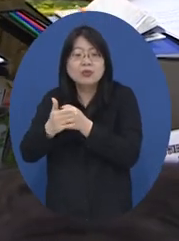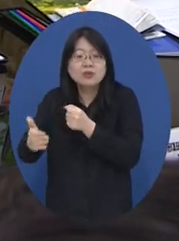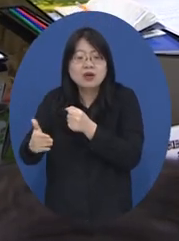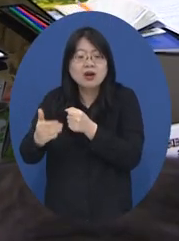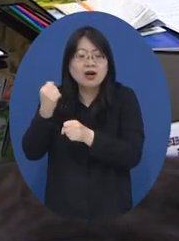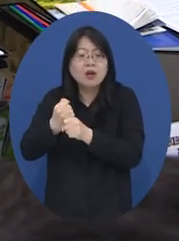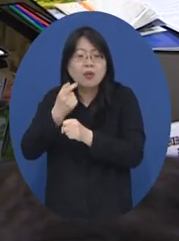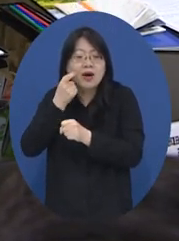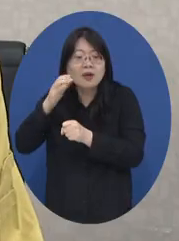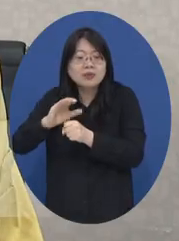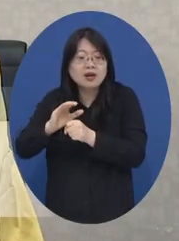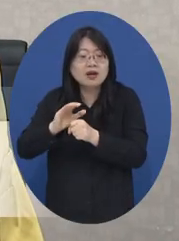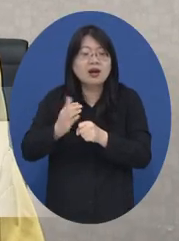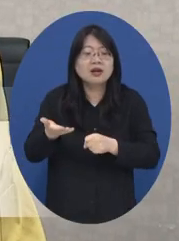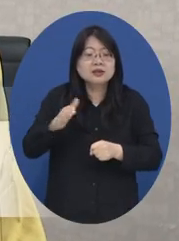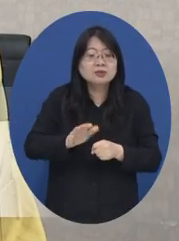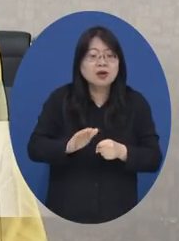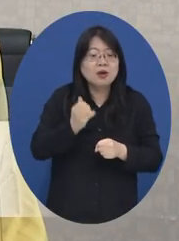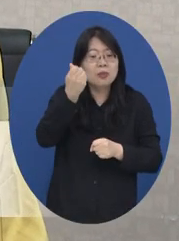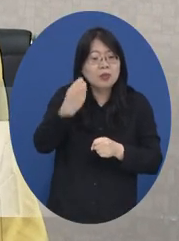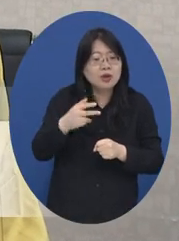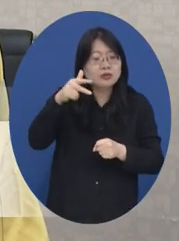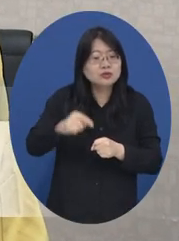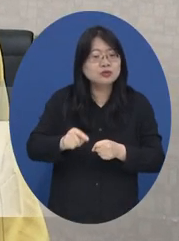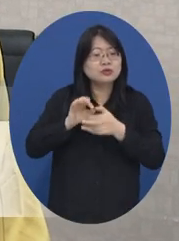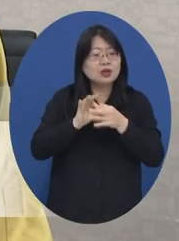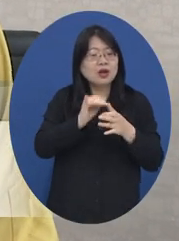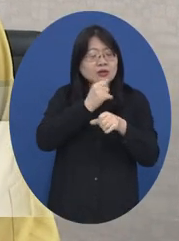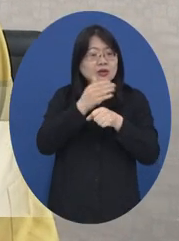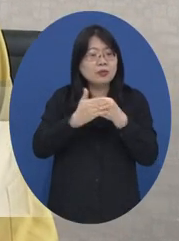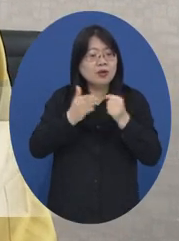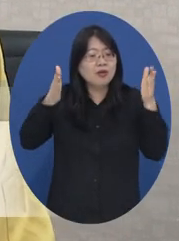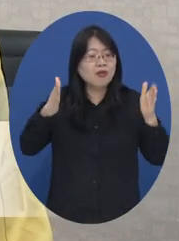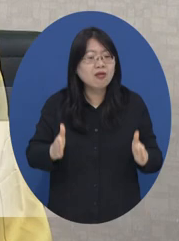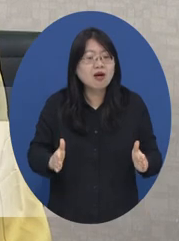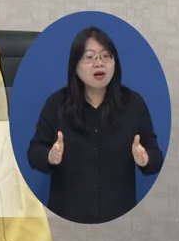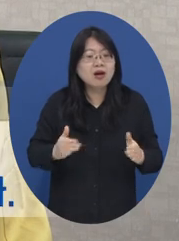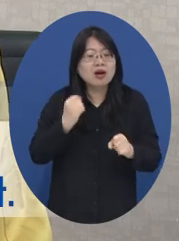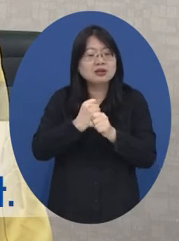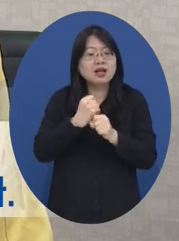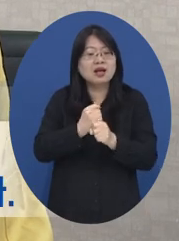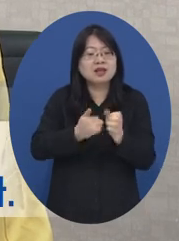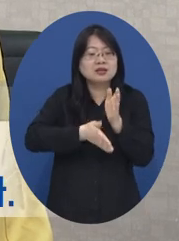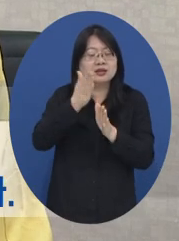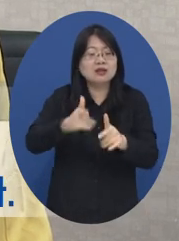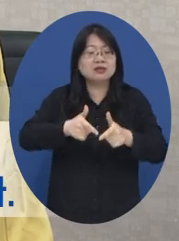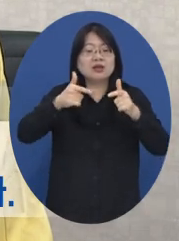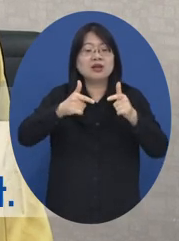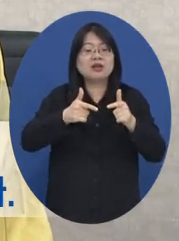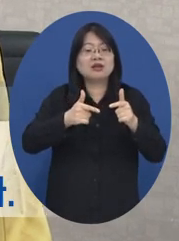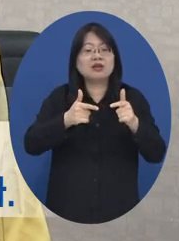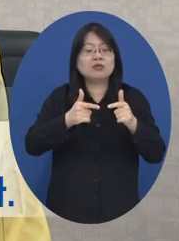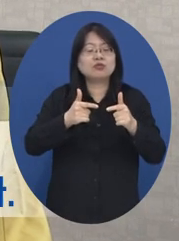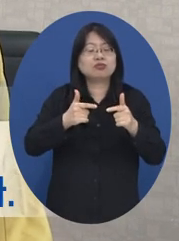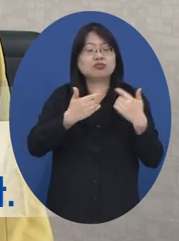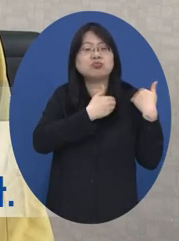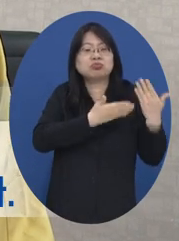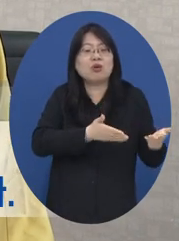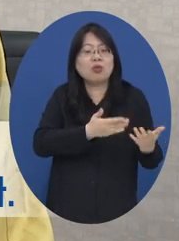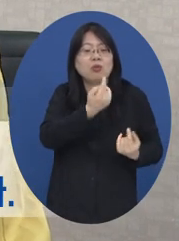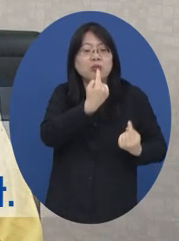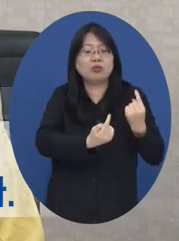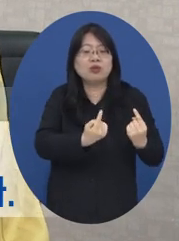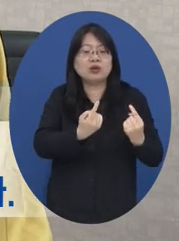생산한 못 하는데 이게 그래도 뭐 처럼 몇주가 수도 있잖아요 왜 줘 갈까요 예 포크 사이에 생각 무지 이미